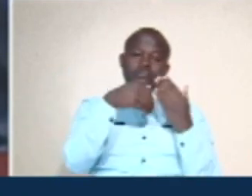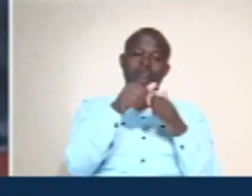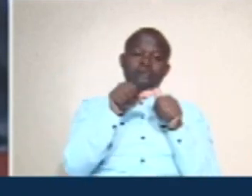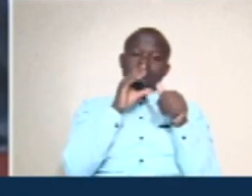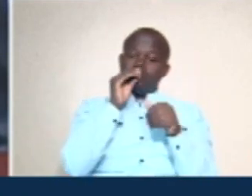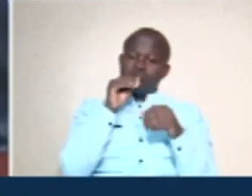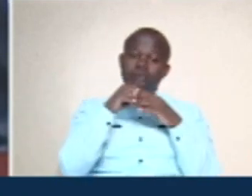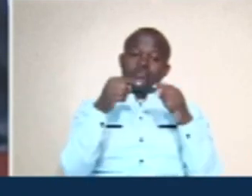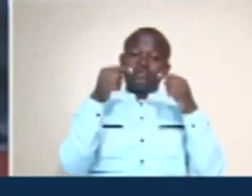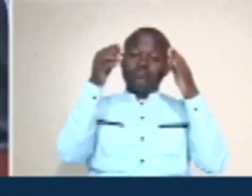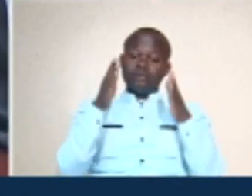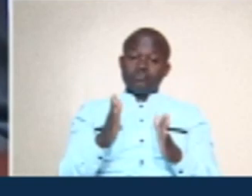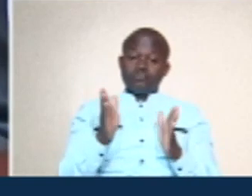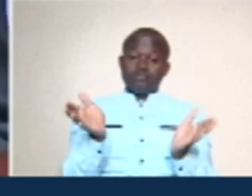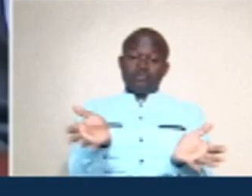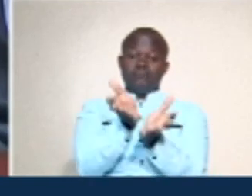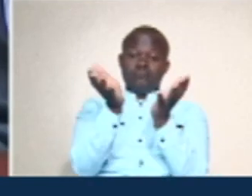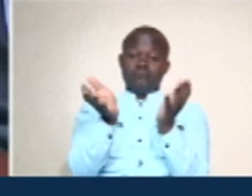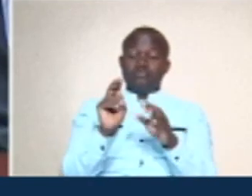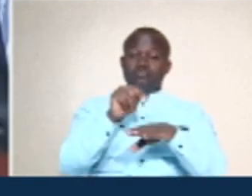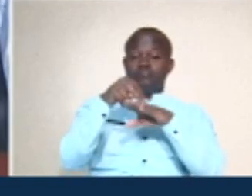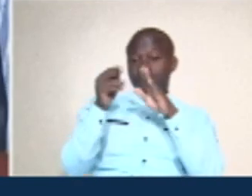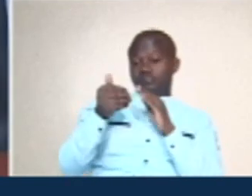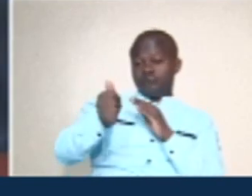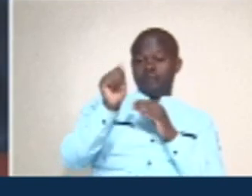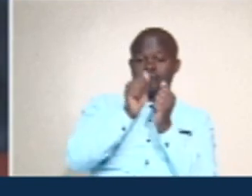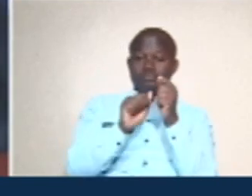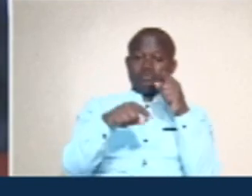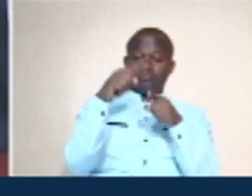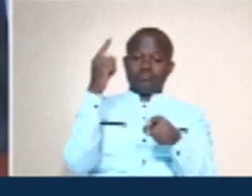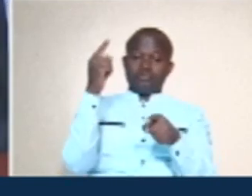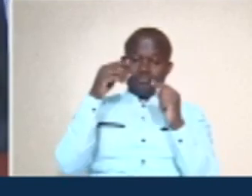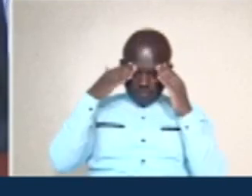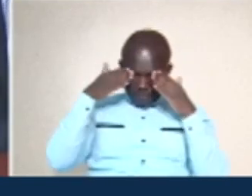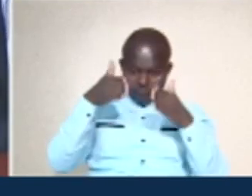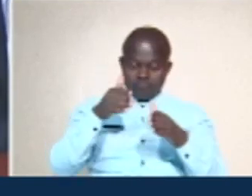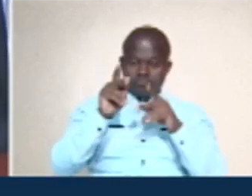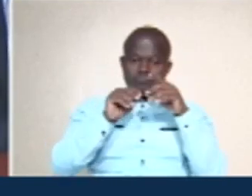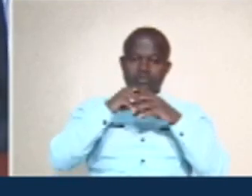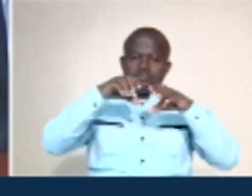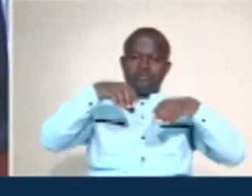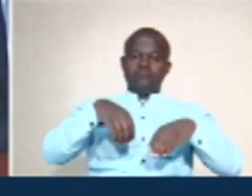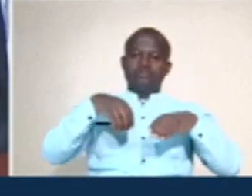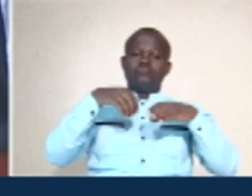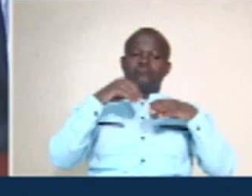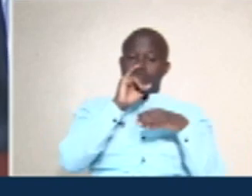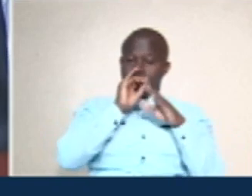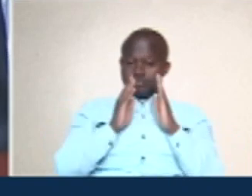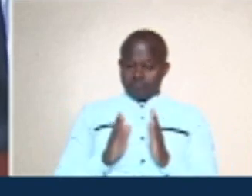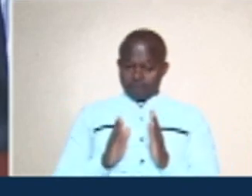mvugo z'urwango, ukwambura abantu ubwenegihugu bwabo n'ubwicanyi bwibasira abanyekongo bo mu bwoko